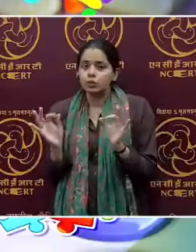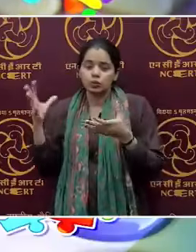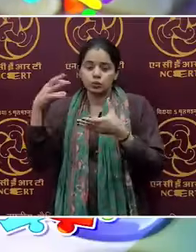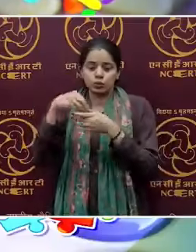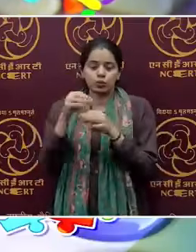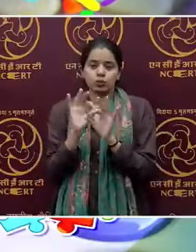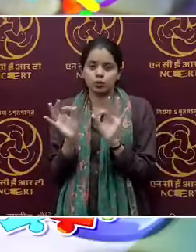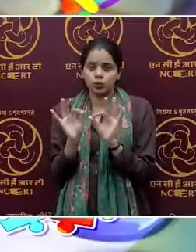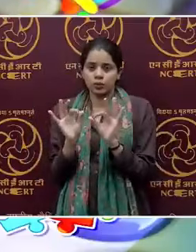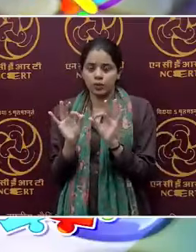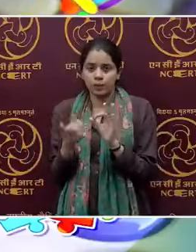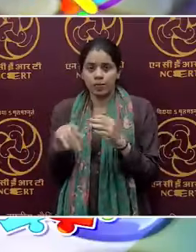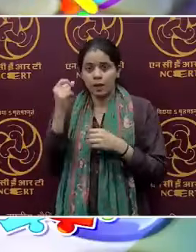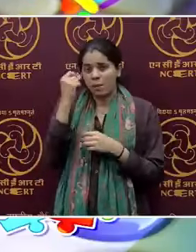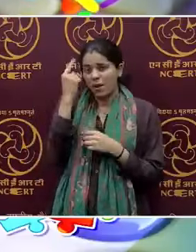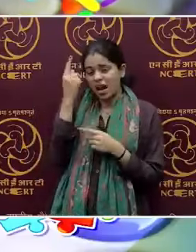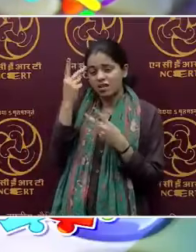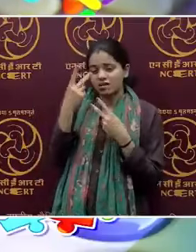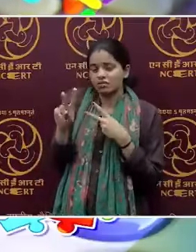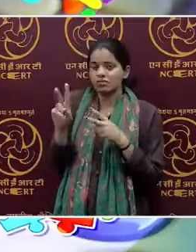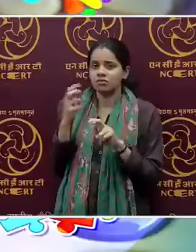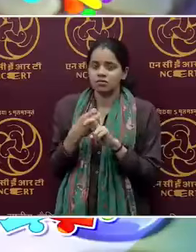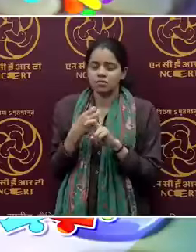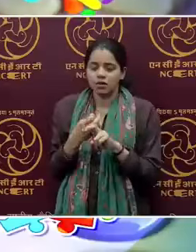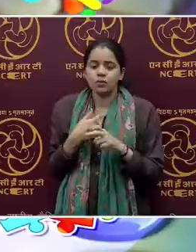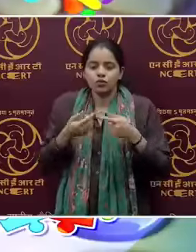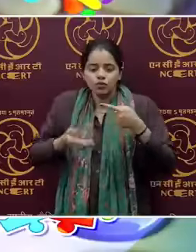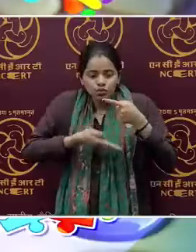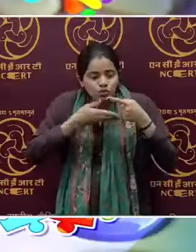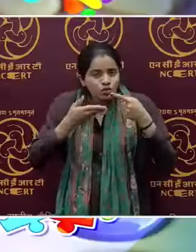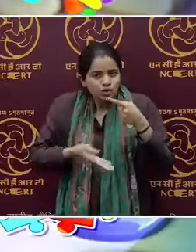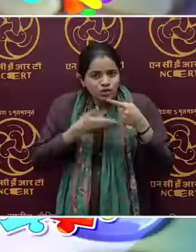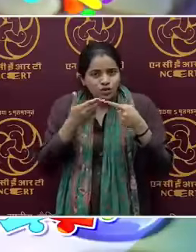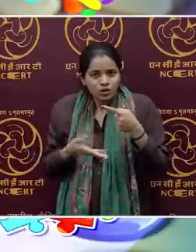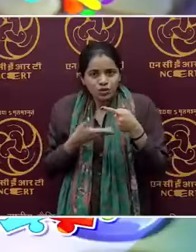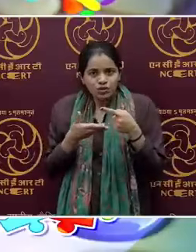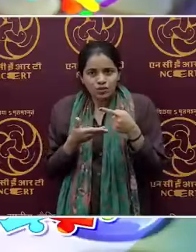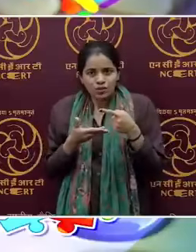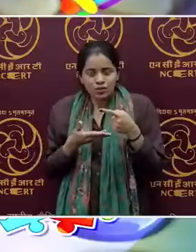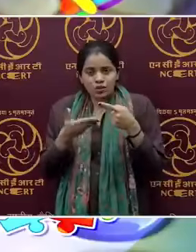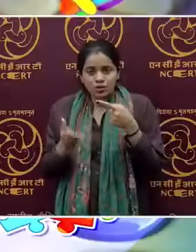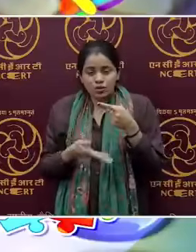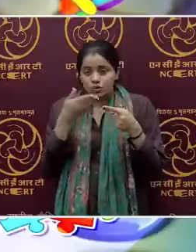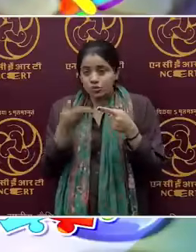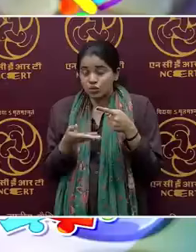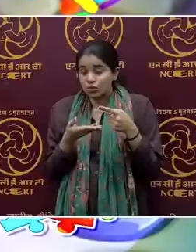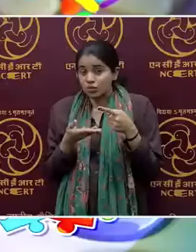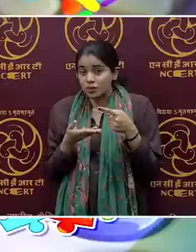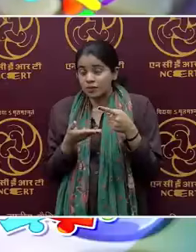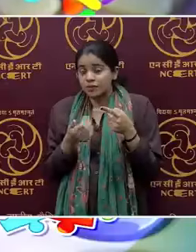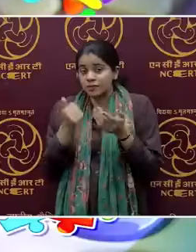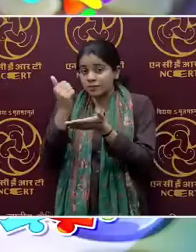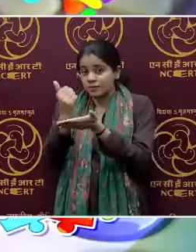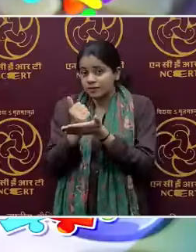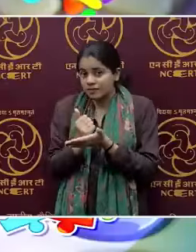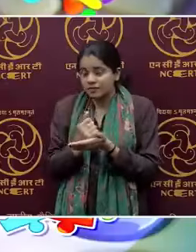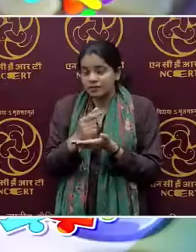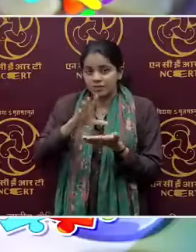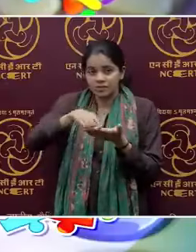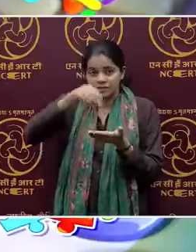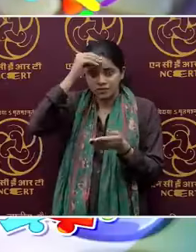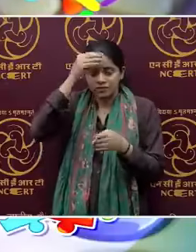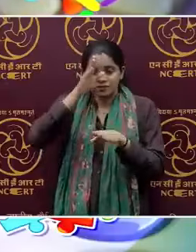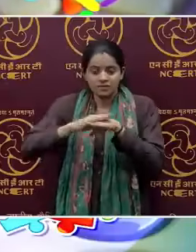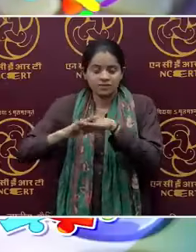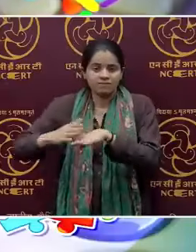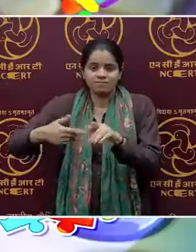बिकॉज उसका अंडरस्टैंडिंग इज डिफरेंट. उसको हम जब सिखाते हैं, एक बहुत बड़ा अकोमोडेशन इज लर्निंग,